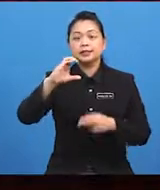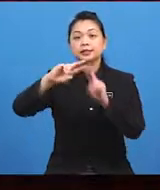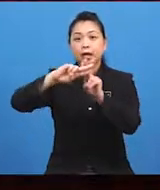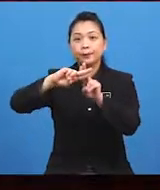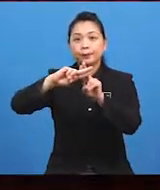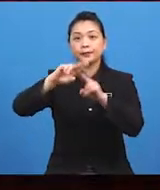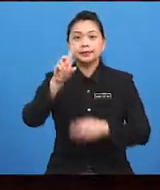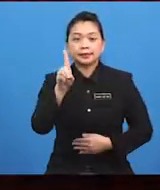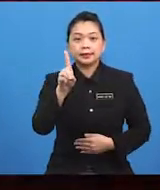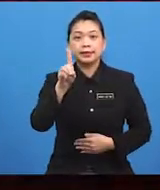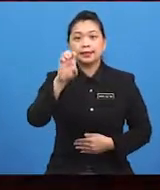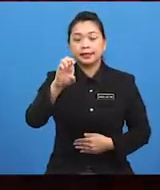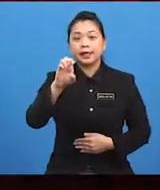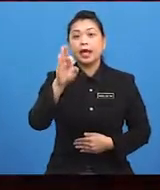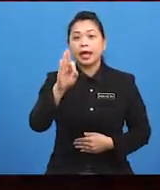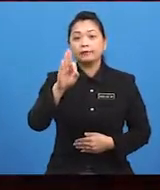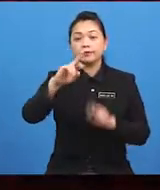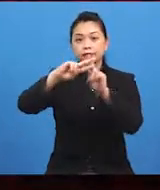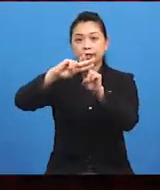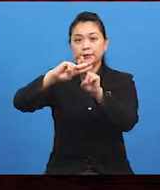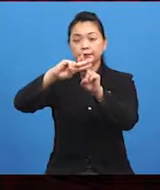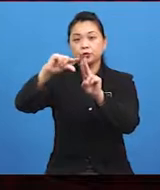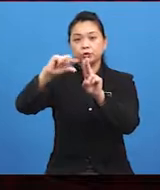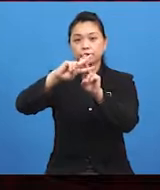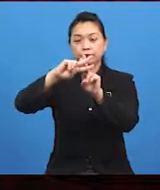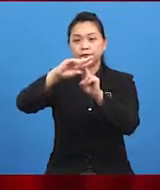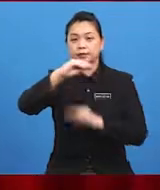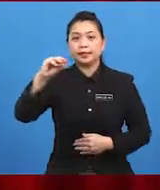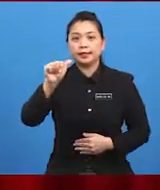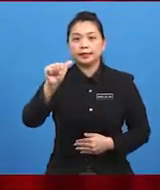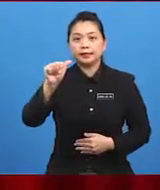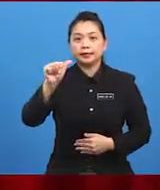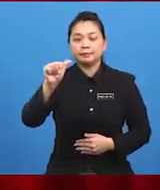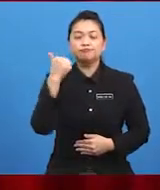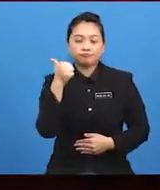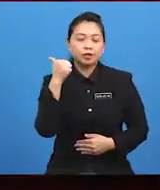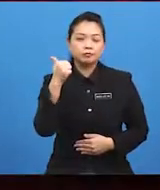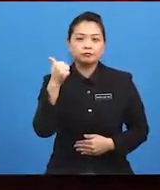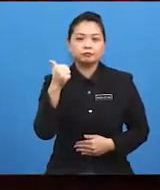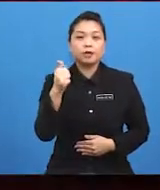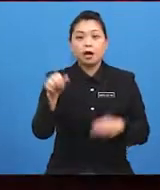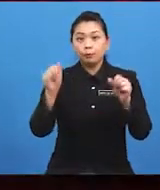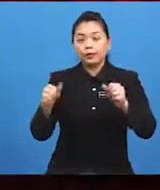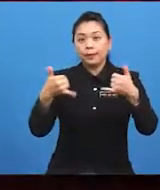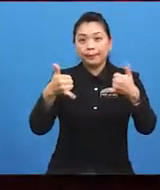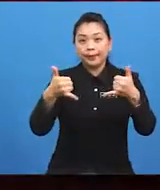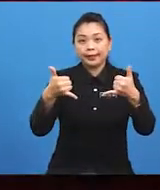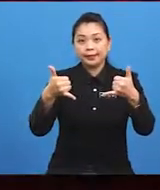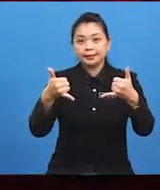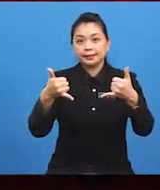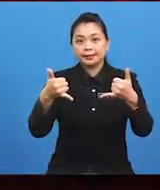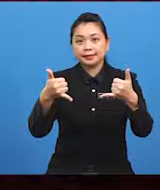D, E, F sharp, G sharp dan A. Bagus, Haziq. Bolehkah mainkan skill A